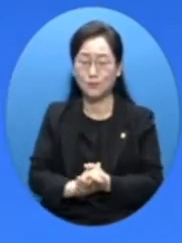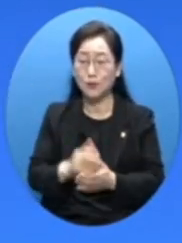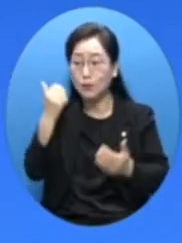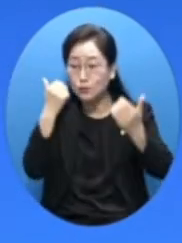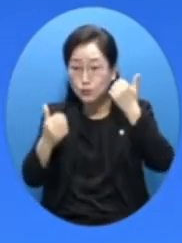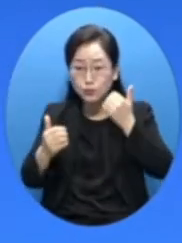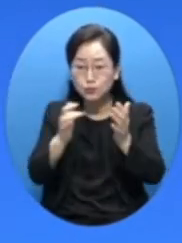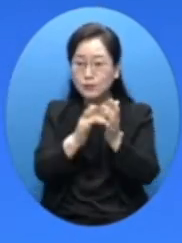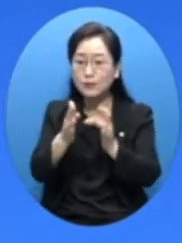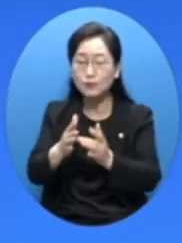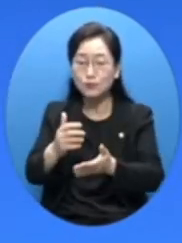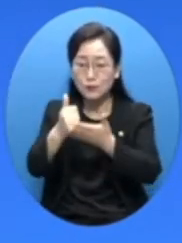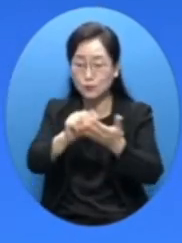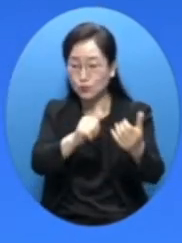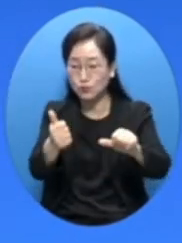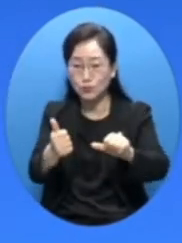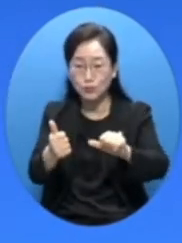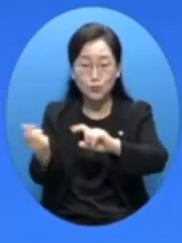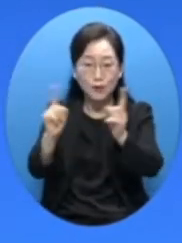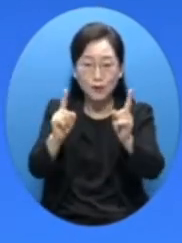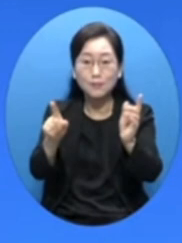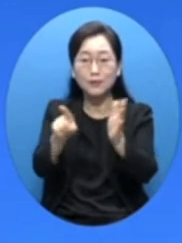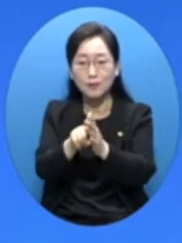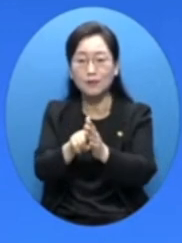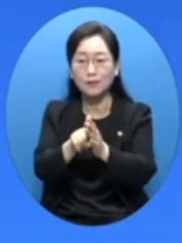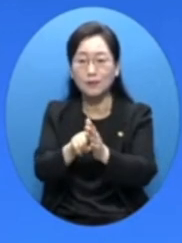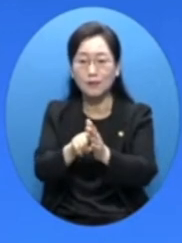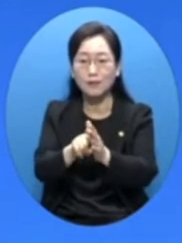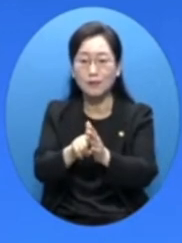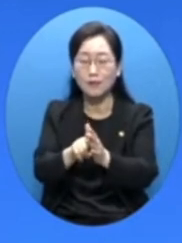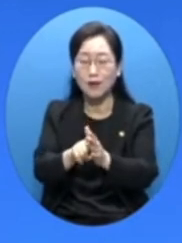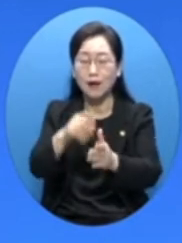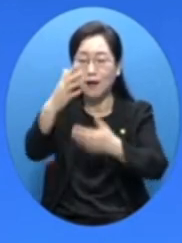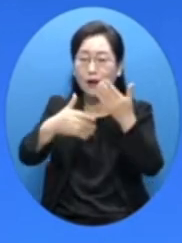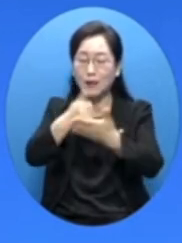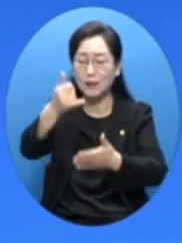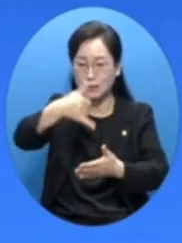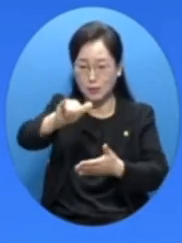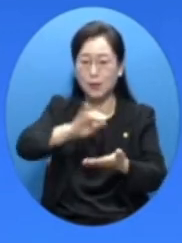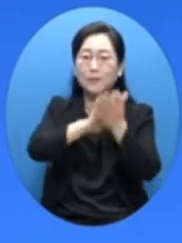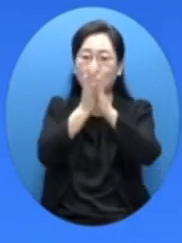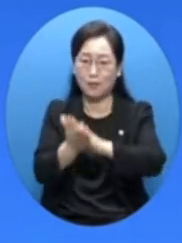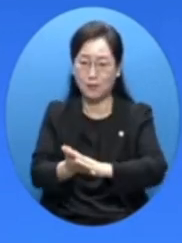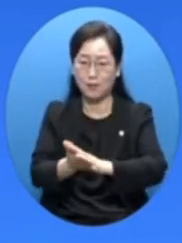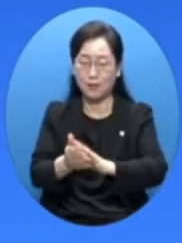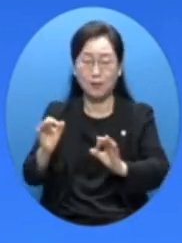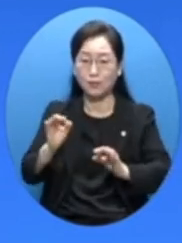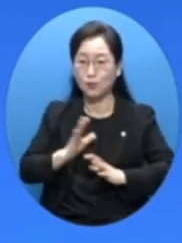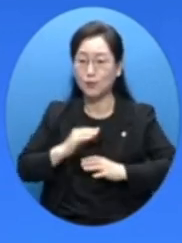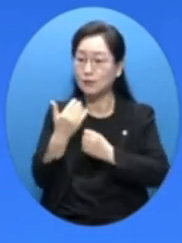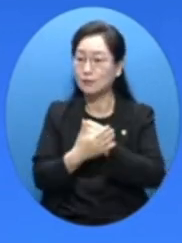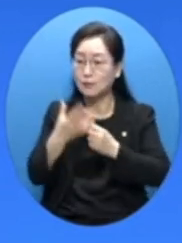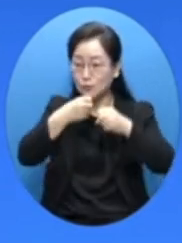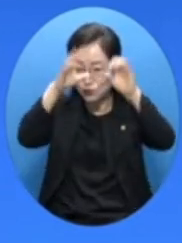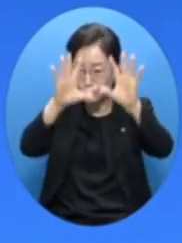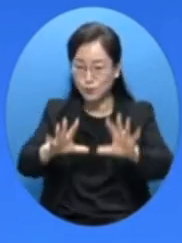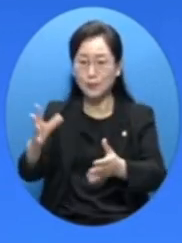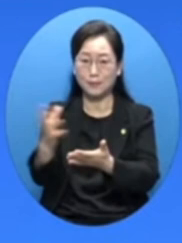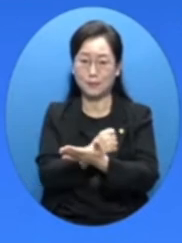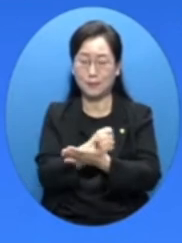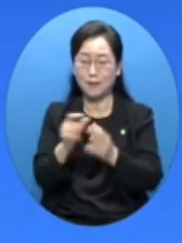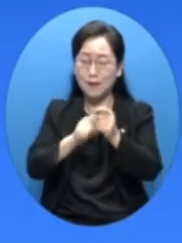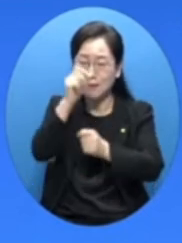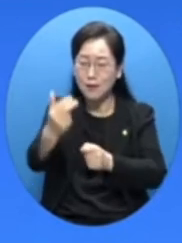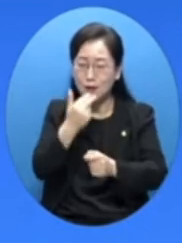예수님의 죽으심과 부활을 믿기만 하면 그는 하나님의 자녀로 변화되어서 놀라운 은혜와 축복을 얻게 되고